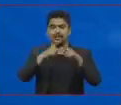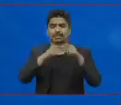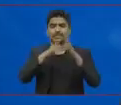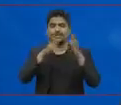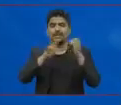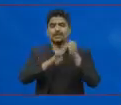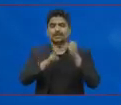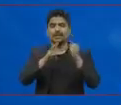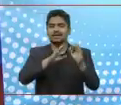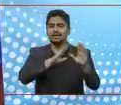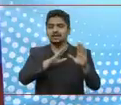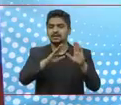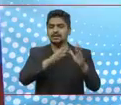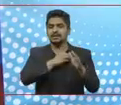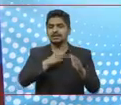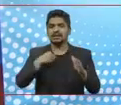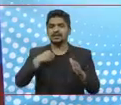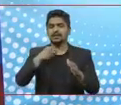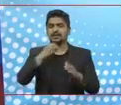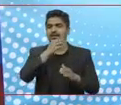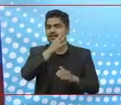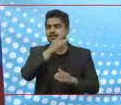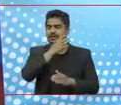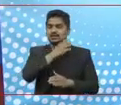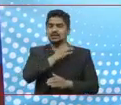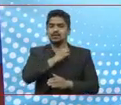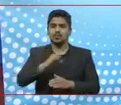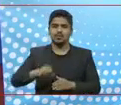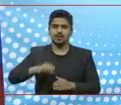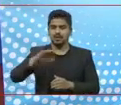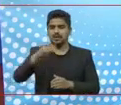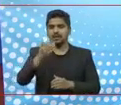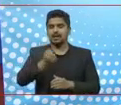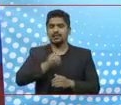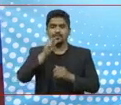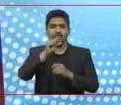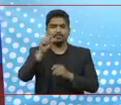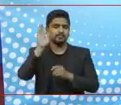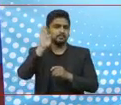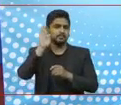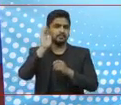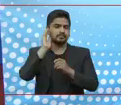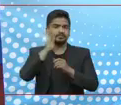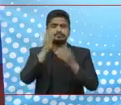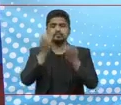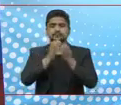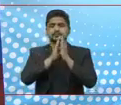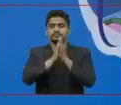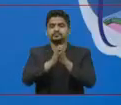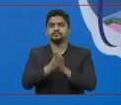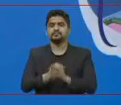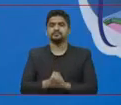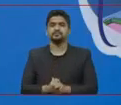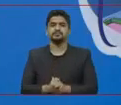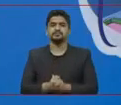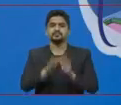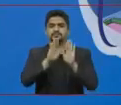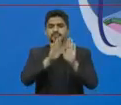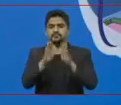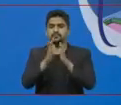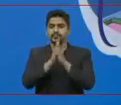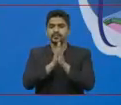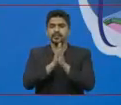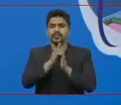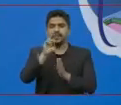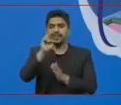महाशाखाका निर्देशक डाक्टर कृष्ण पौडेललाई म आफ्नो कुराहरू राख्न अनुरोध गर्दछु। धन्यवाद। नमस्कार।